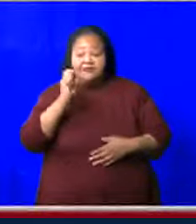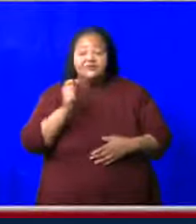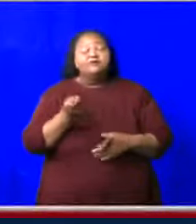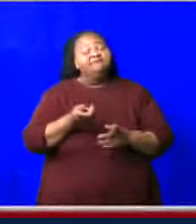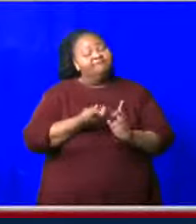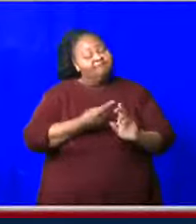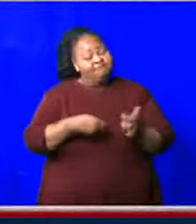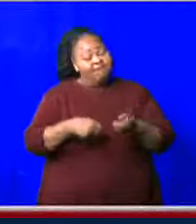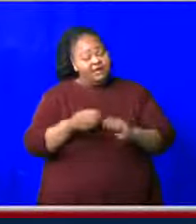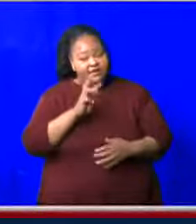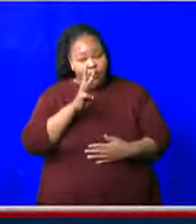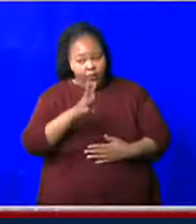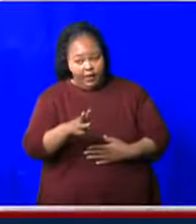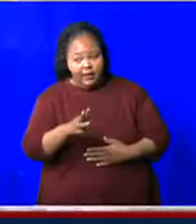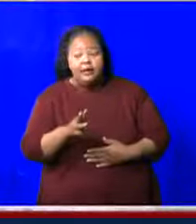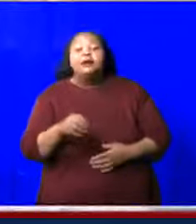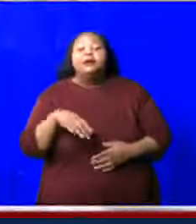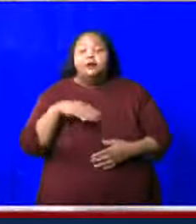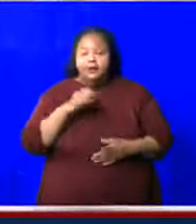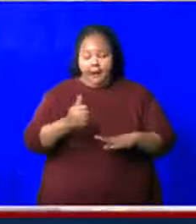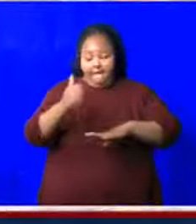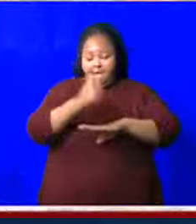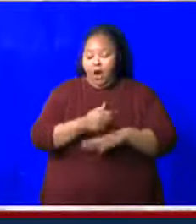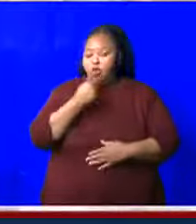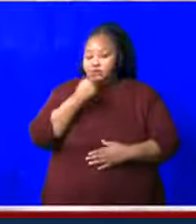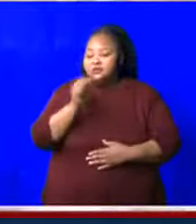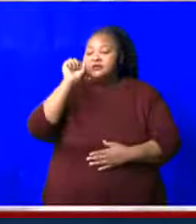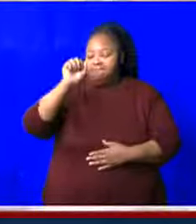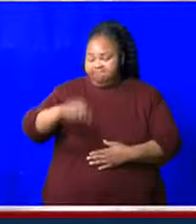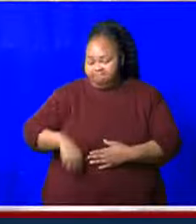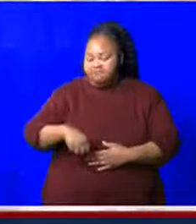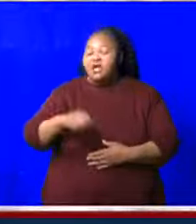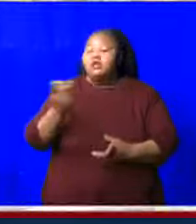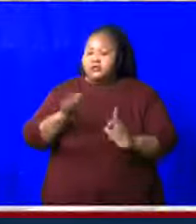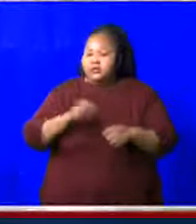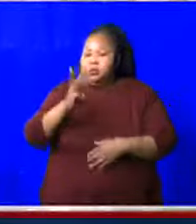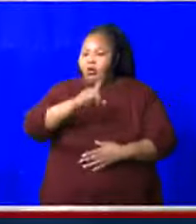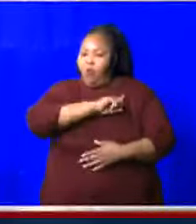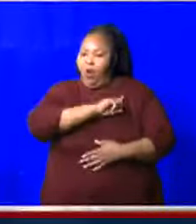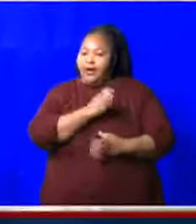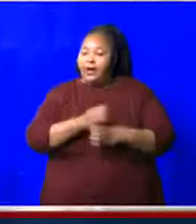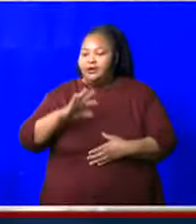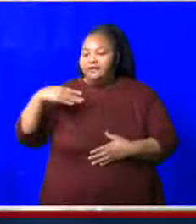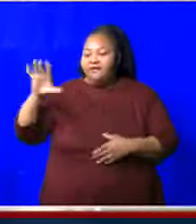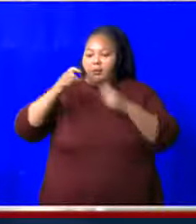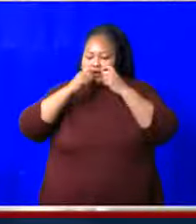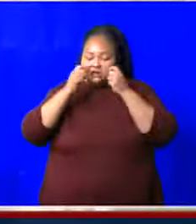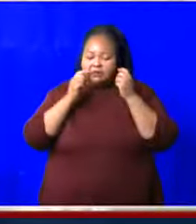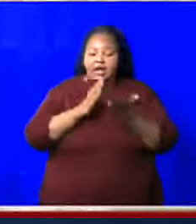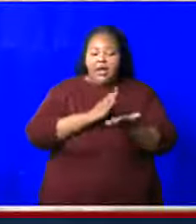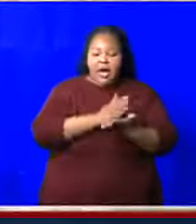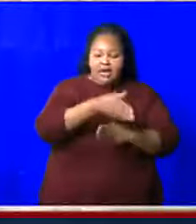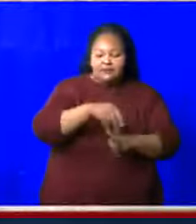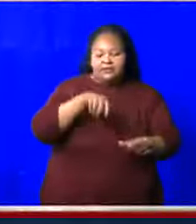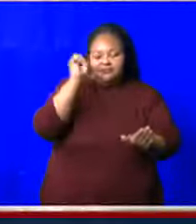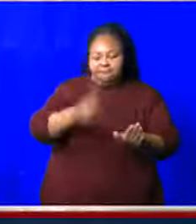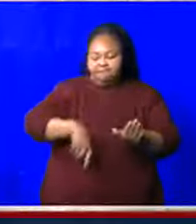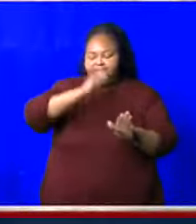eveni labomakhelwane e-Mozambique. Ingwenyama ibe seseyikhonjiswa kusebenza ngalokuphelele kwale fema kule